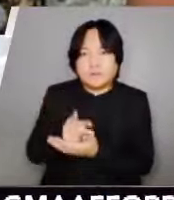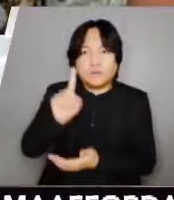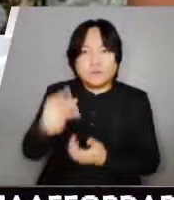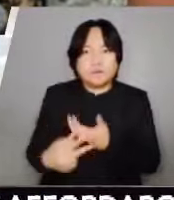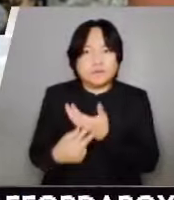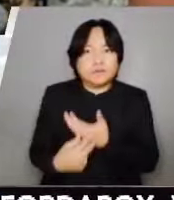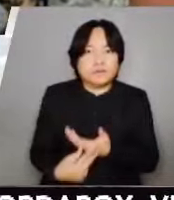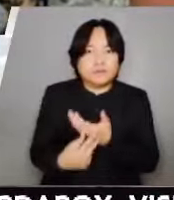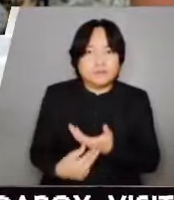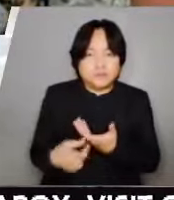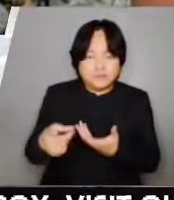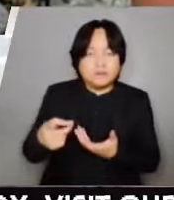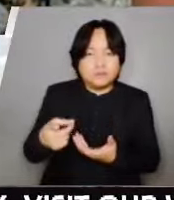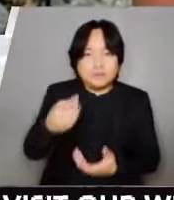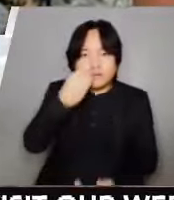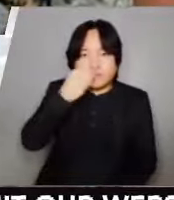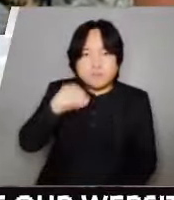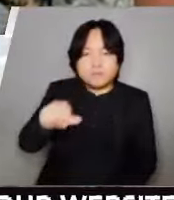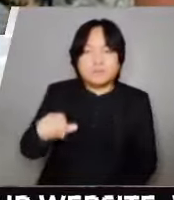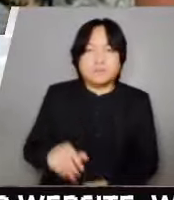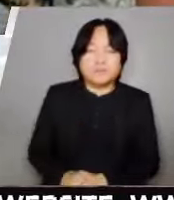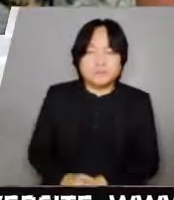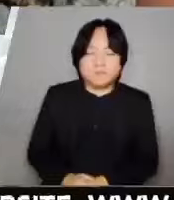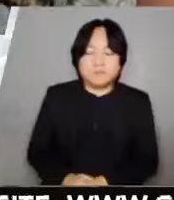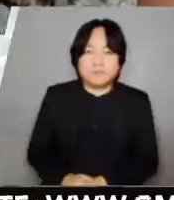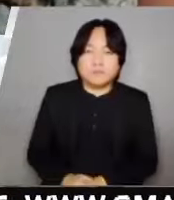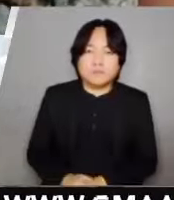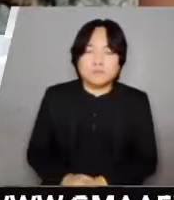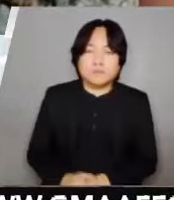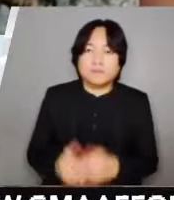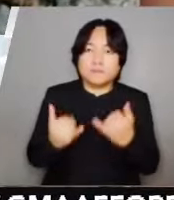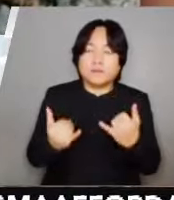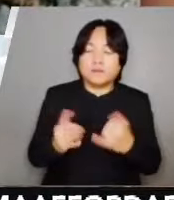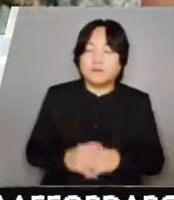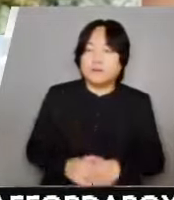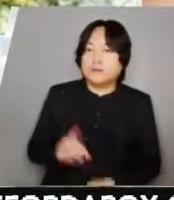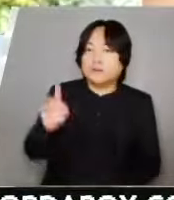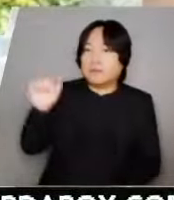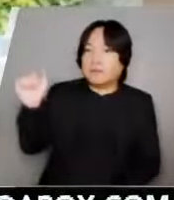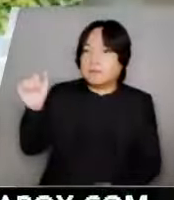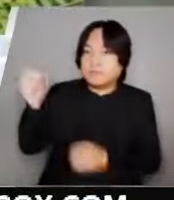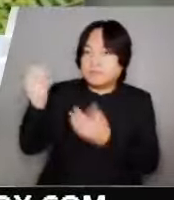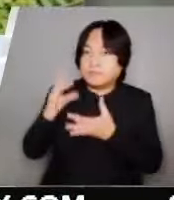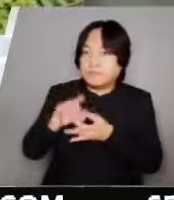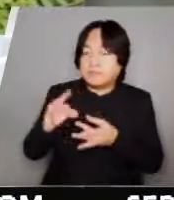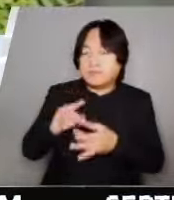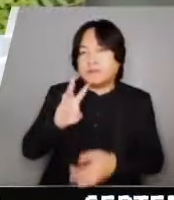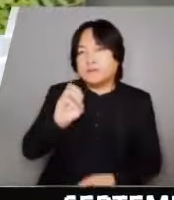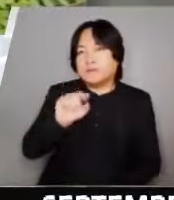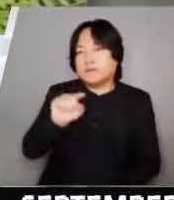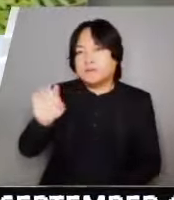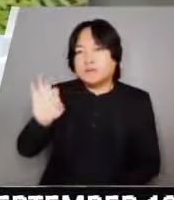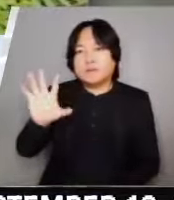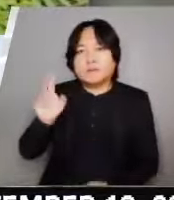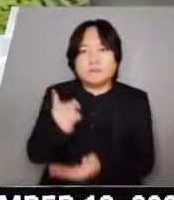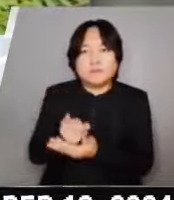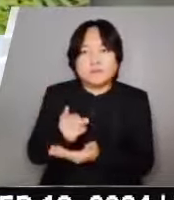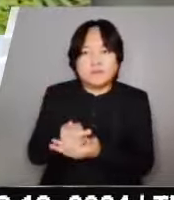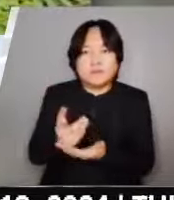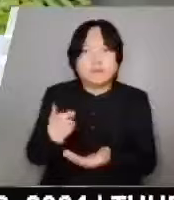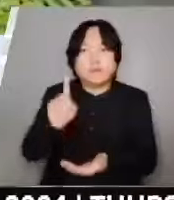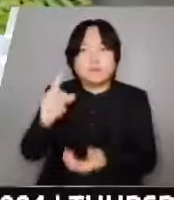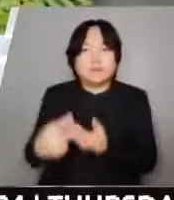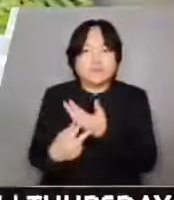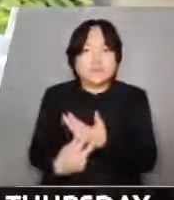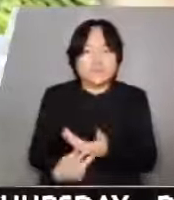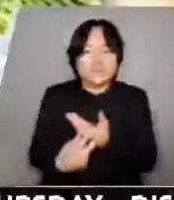ng kamatis doon. Sa pinakahuling tala naman ng Department of Agriculture, 60 hanggang 95 pesos ang kada kilo ng